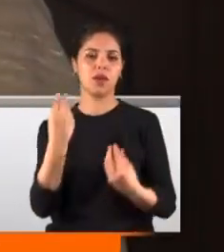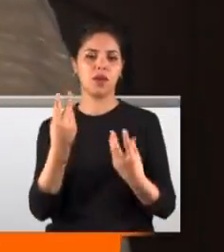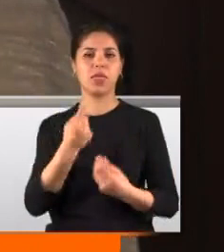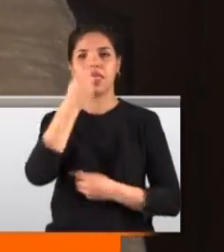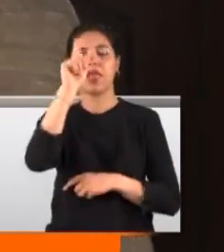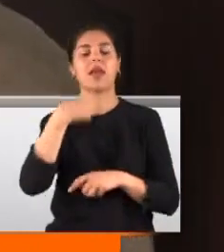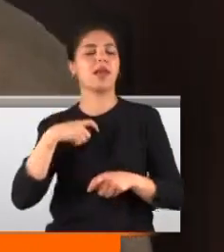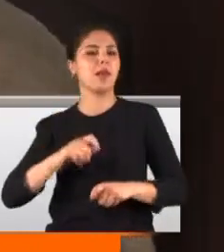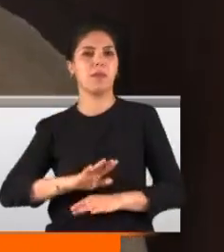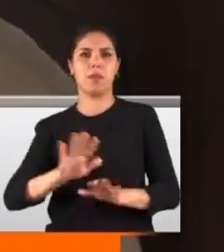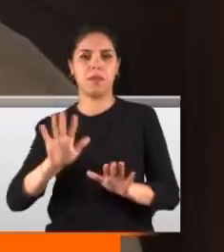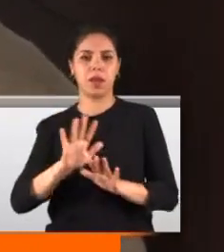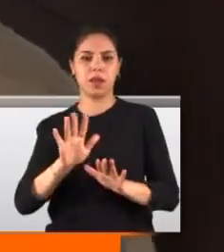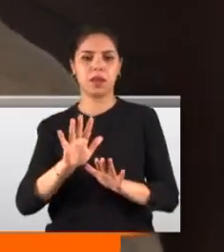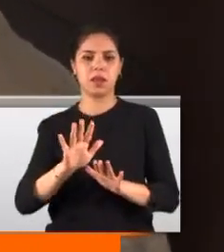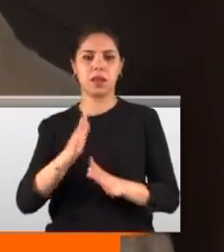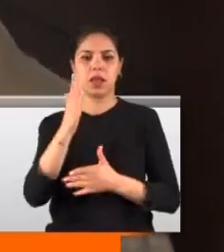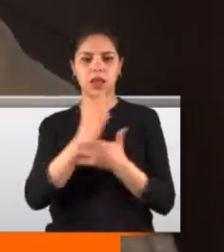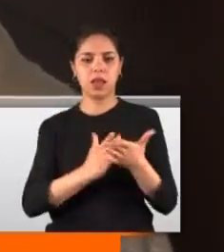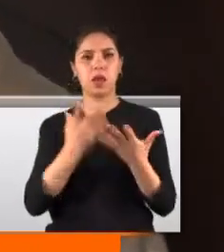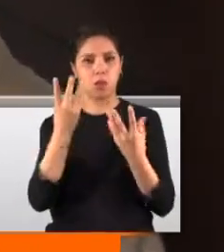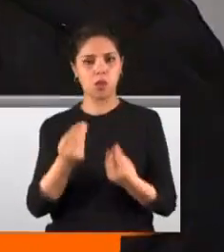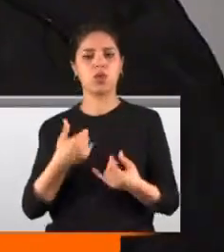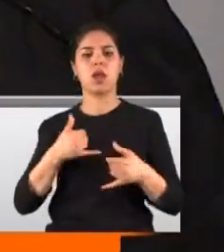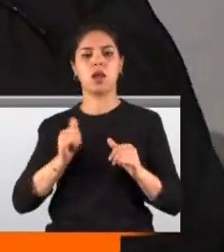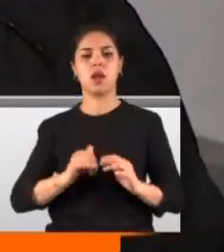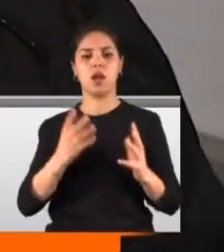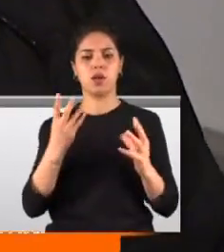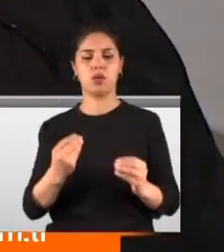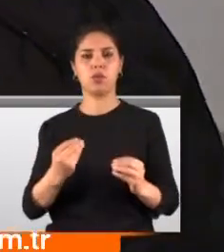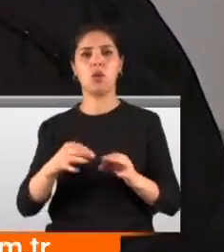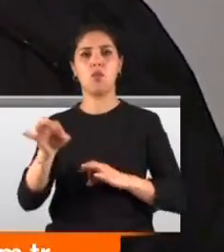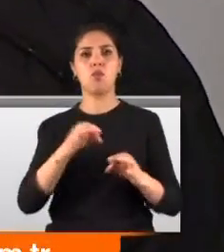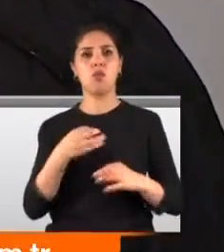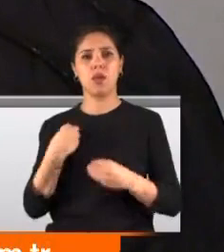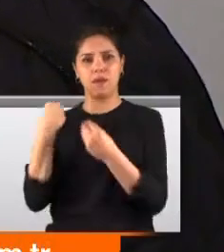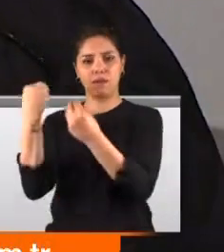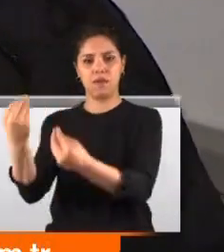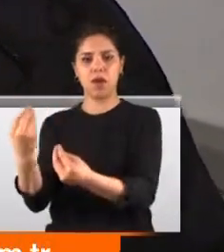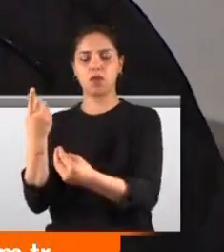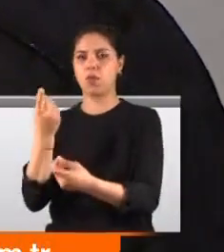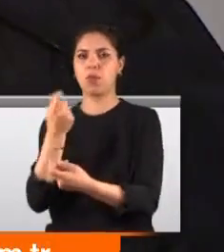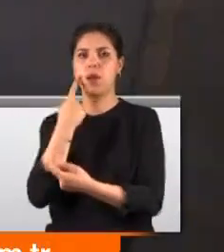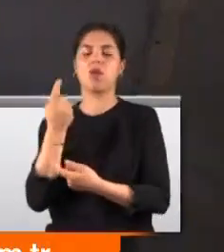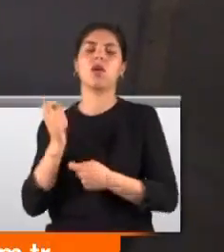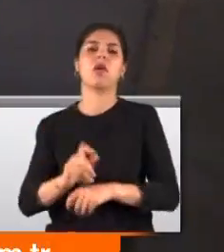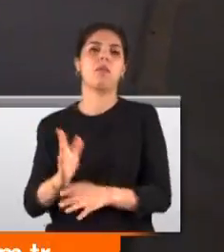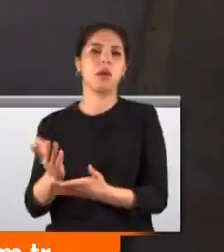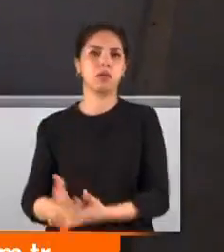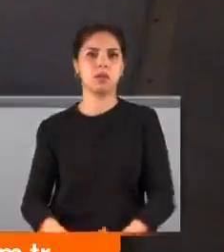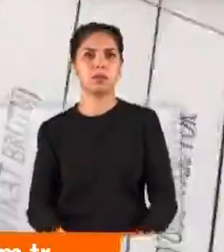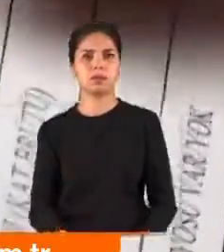başımıza yapamayız biz bunu. Yani yarı yarıya olursa daha iyi olur. Normal müteahhite versek bu fiyatı kesinlikle yapmaz.